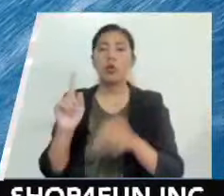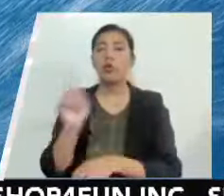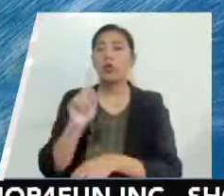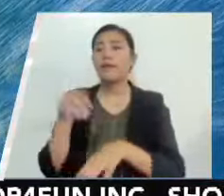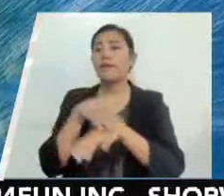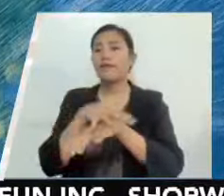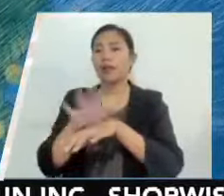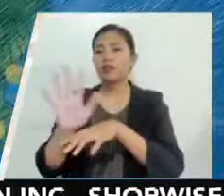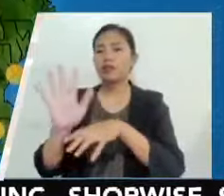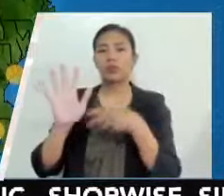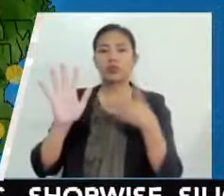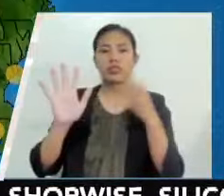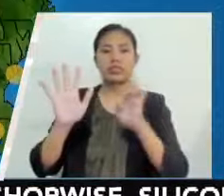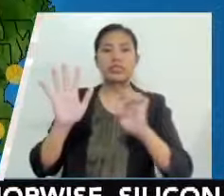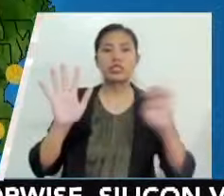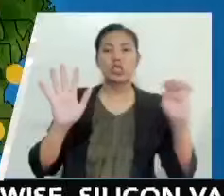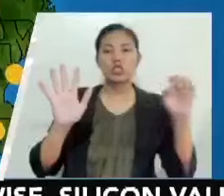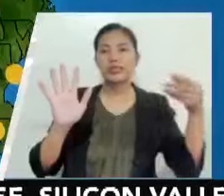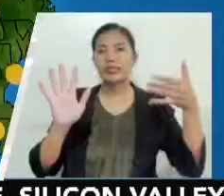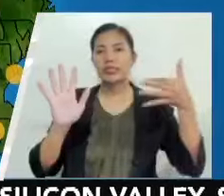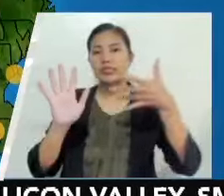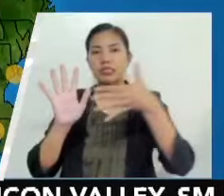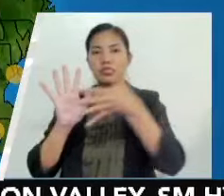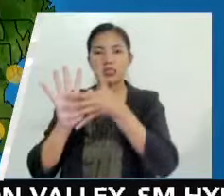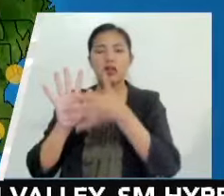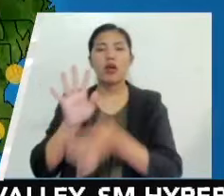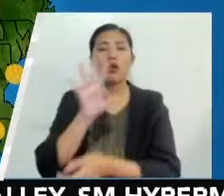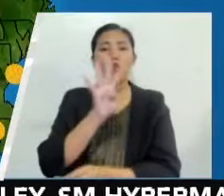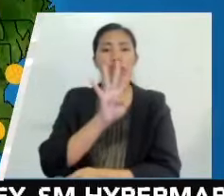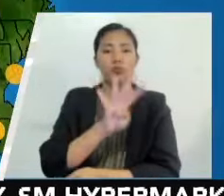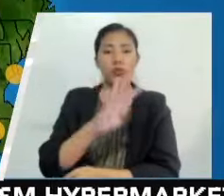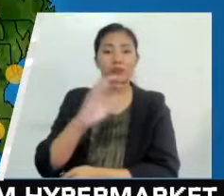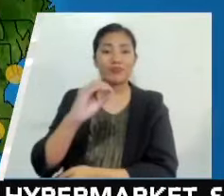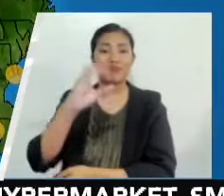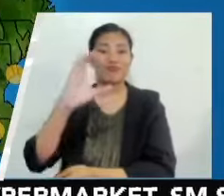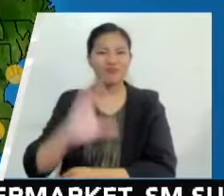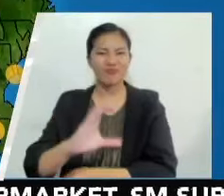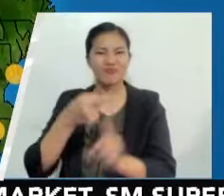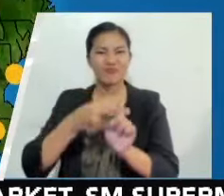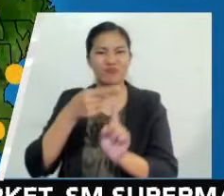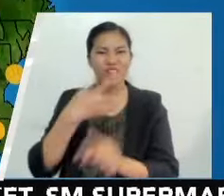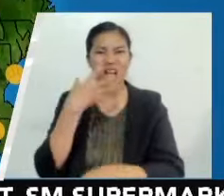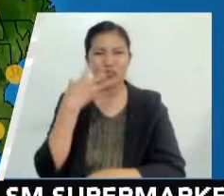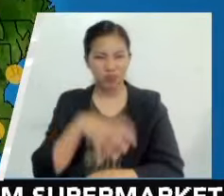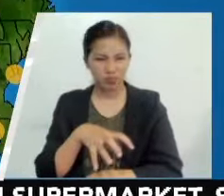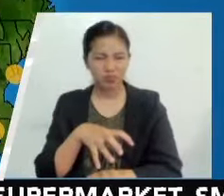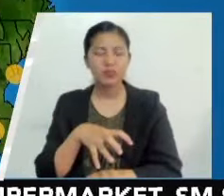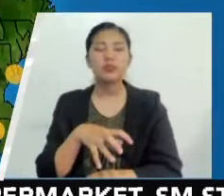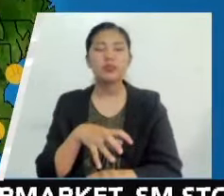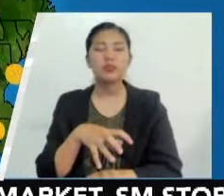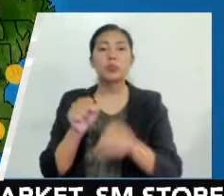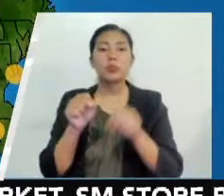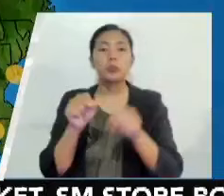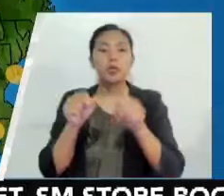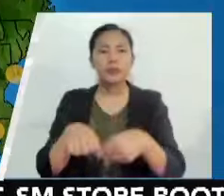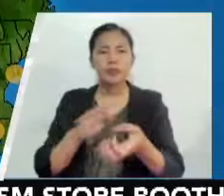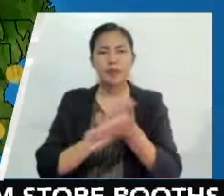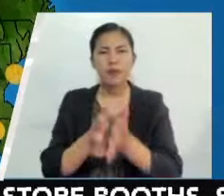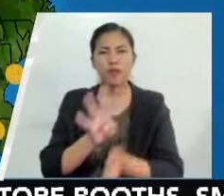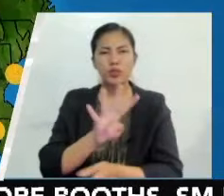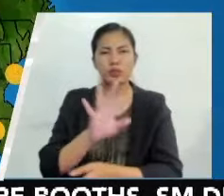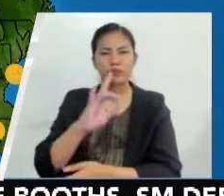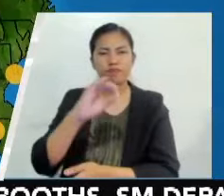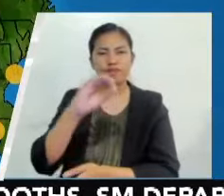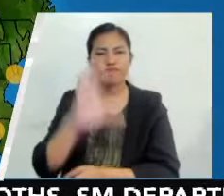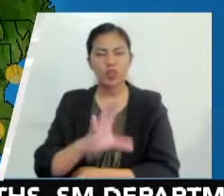Halos 40 mga lugar ang tatamaan ng danger level na heat index. Maaring sumampa sa 48 degrees Celsius ang heat index o